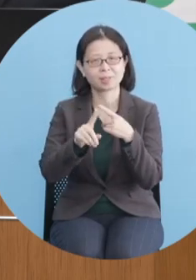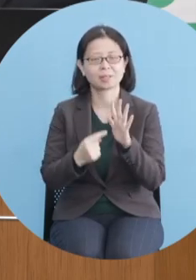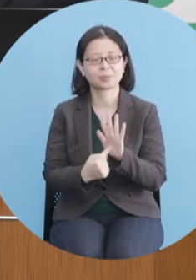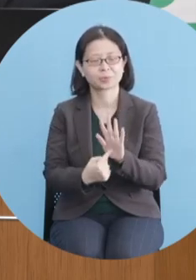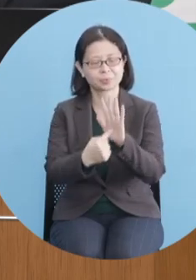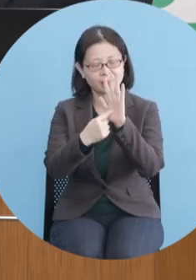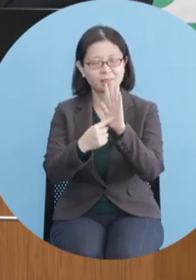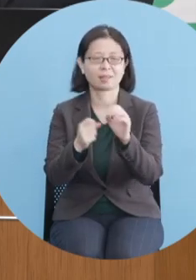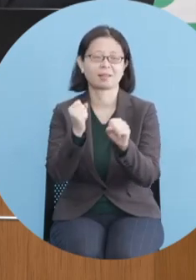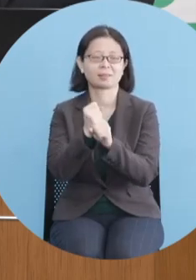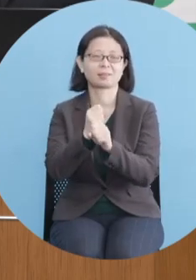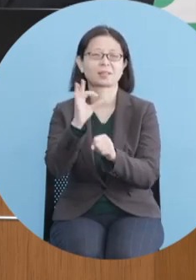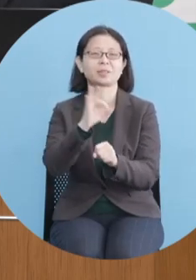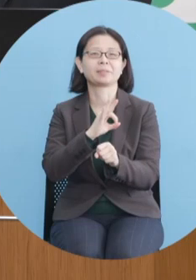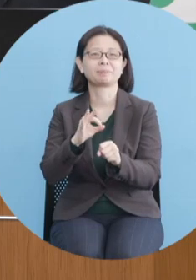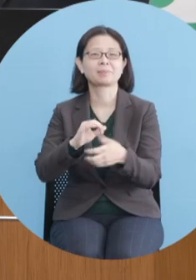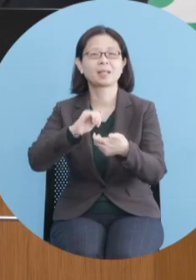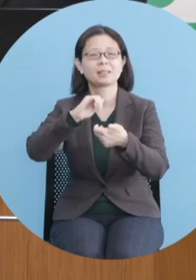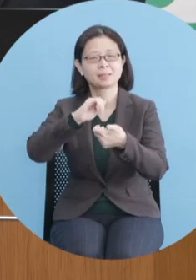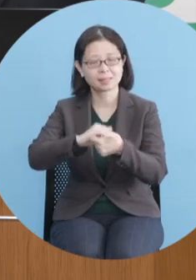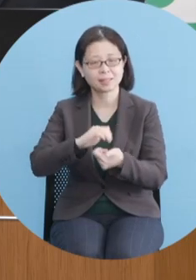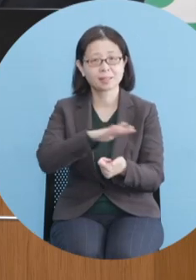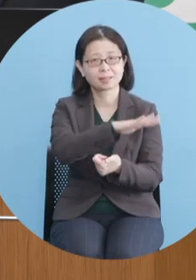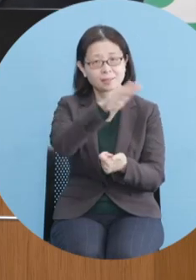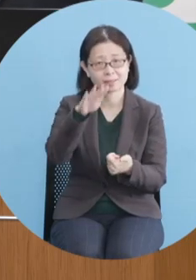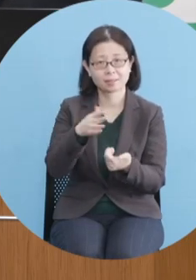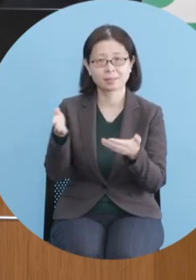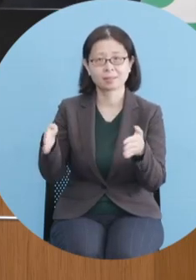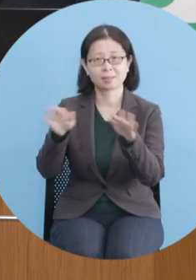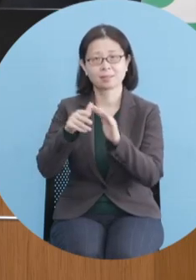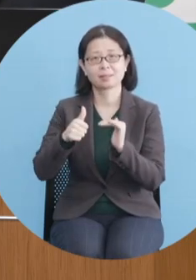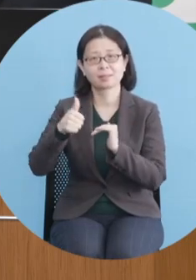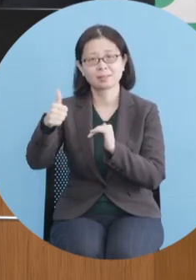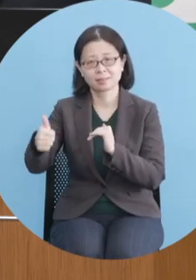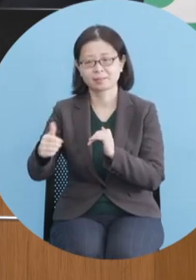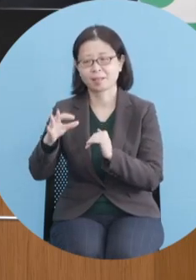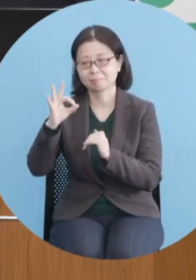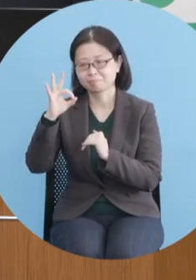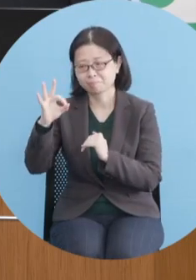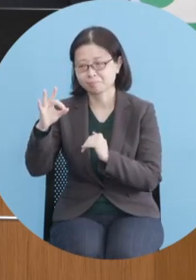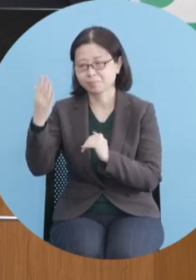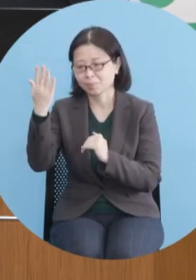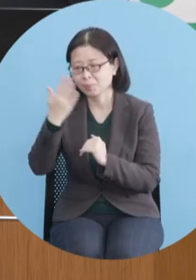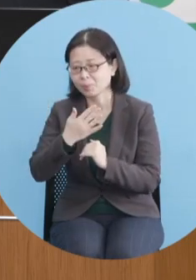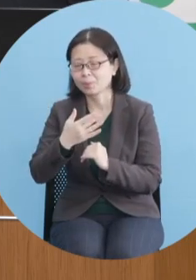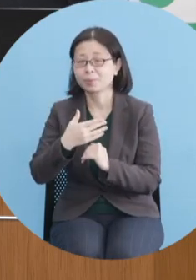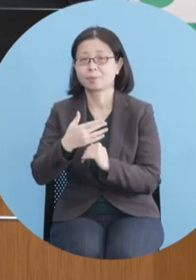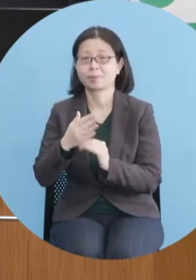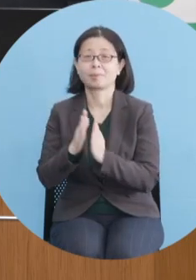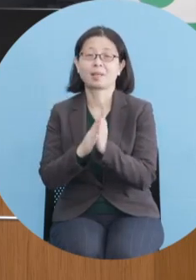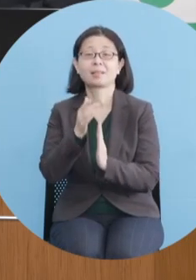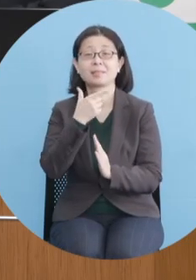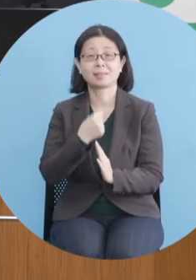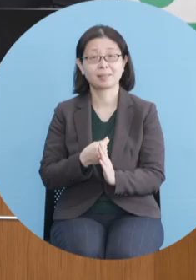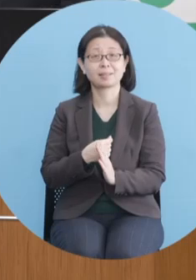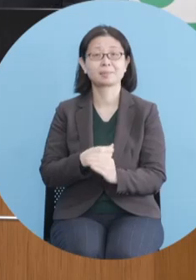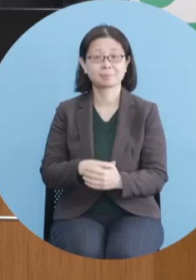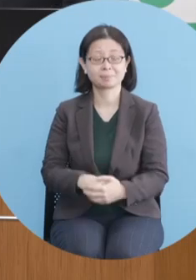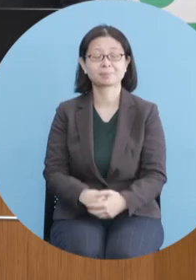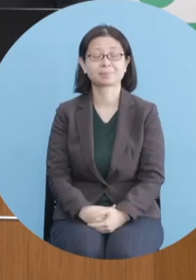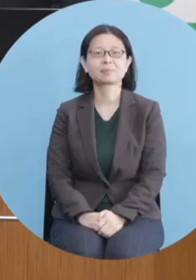でございましてえ是非多くの皆さんにご覧いただきたいと思ってえおります